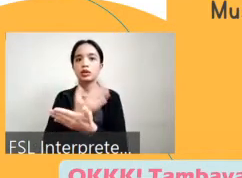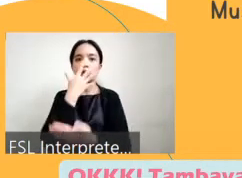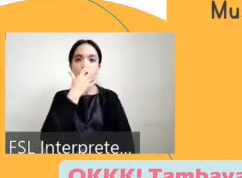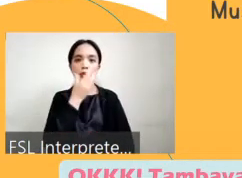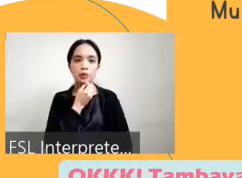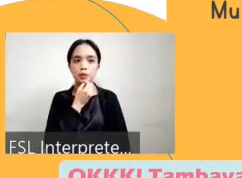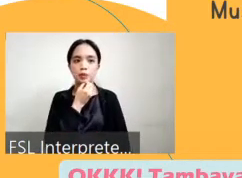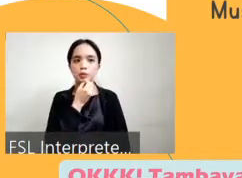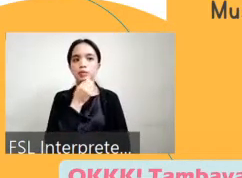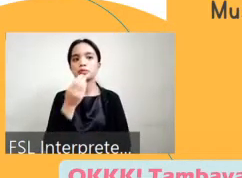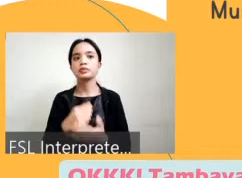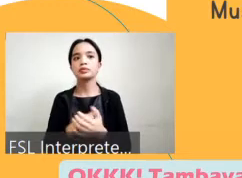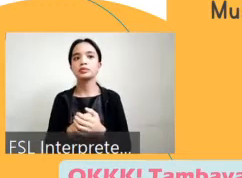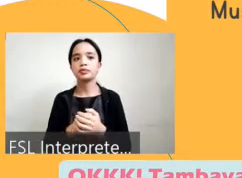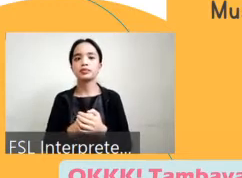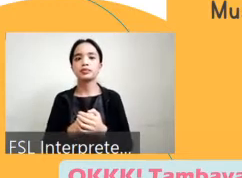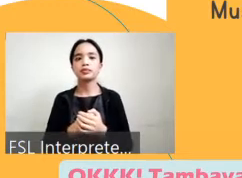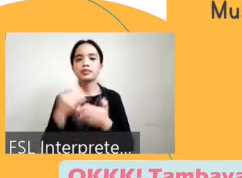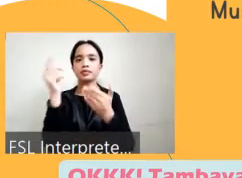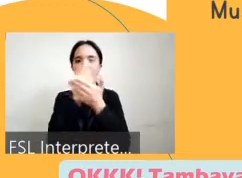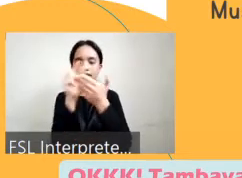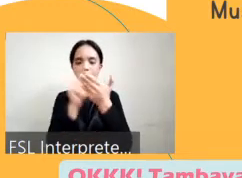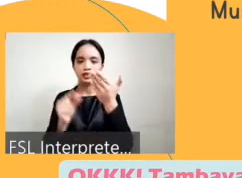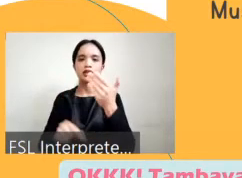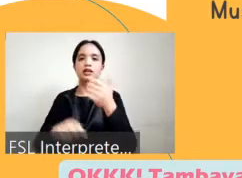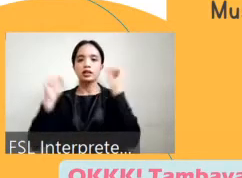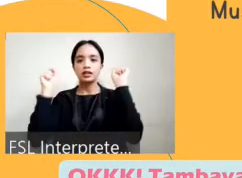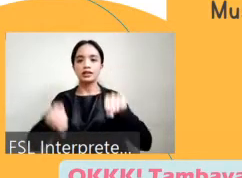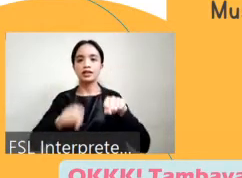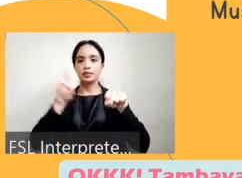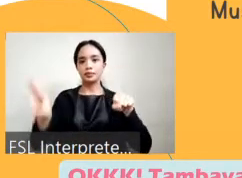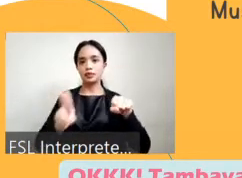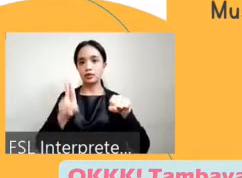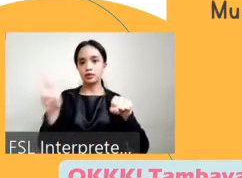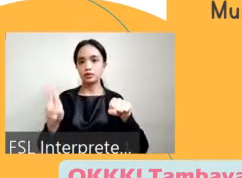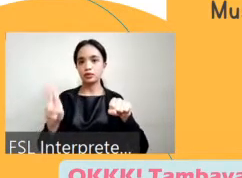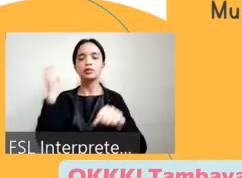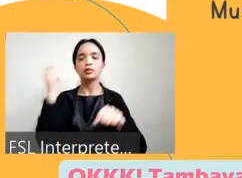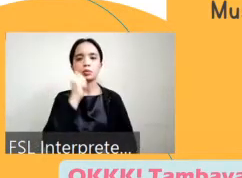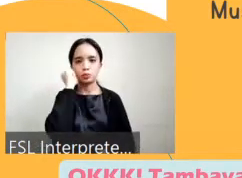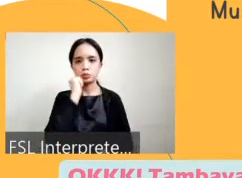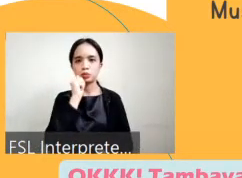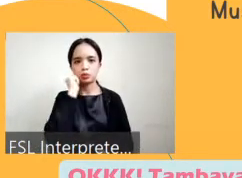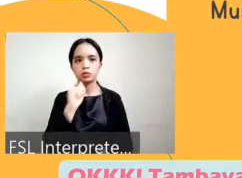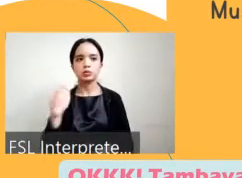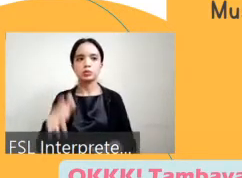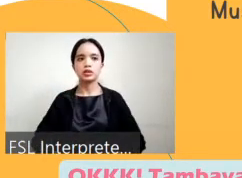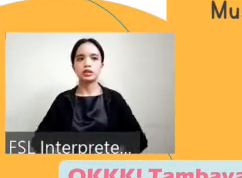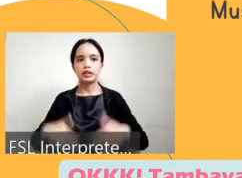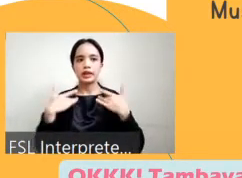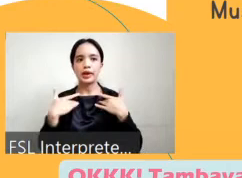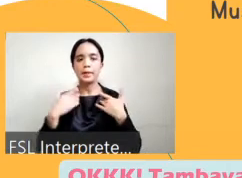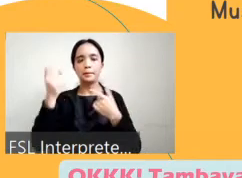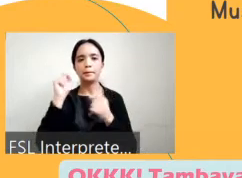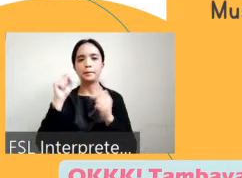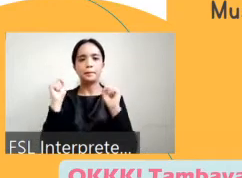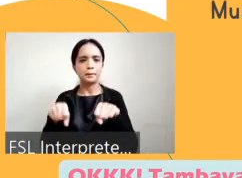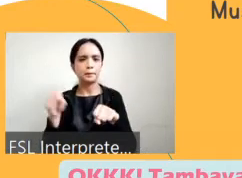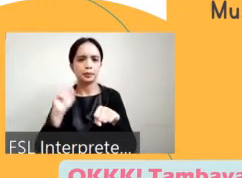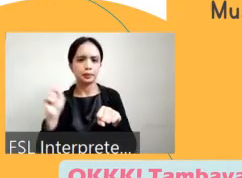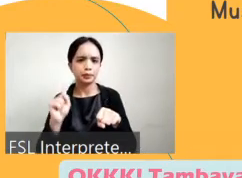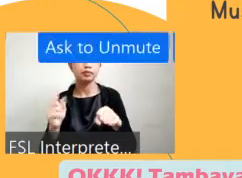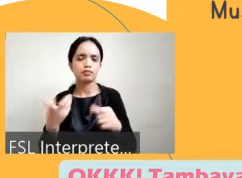and arts na maaari nating magamit sa ating pang-araw-araw na buhay at pagpapalakas ng ating mga